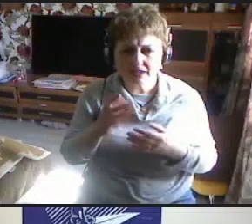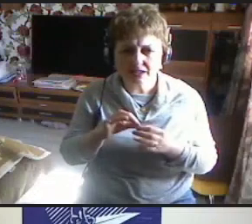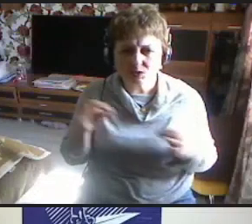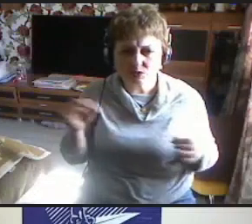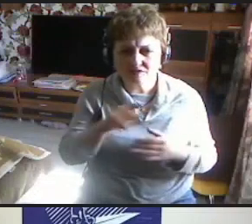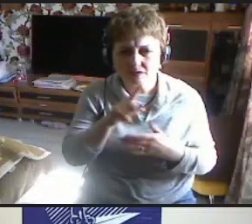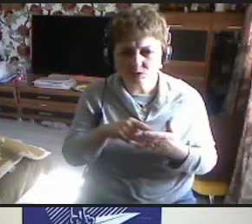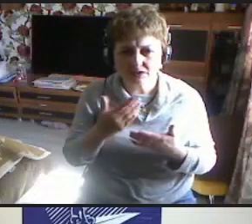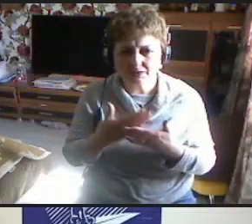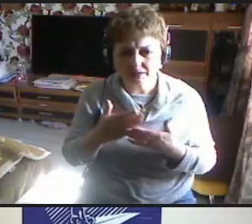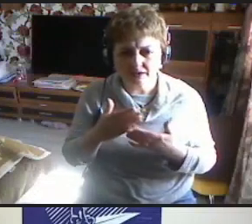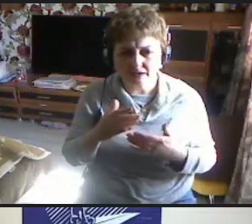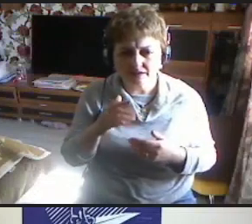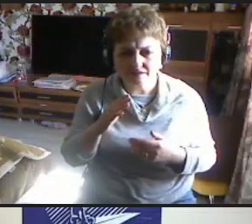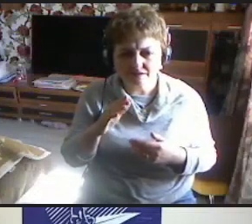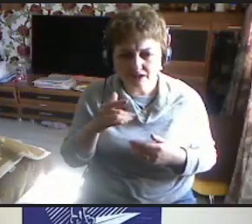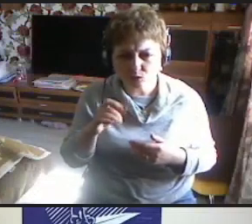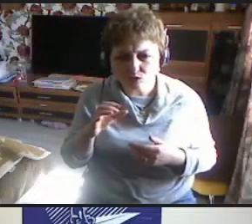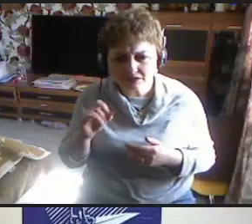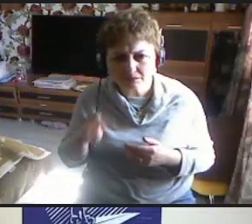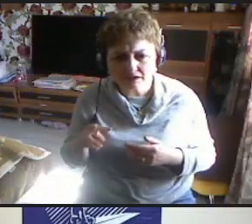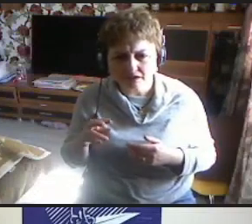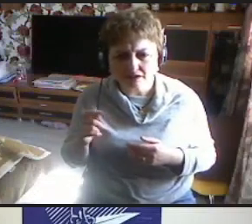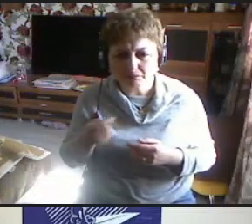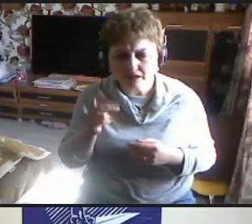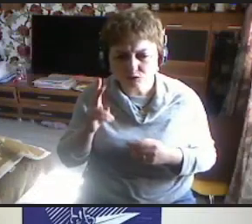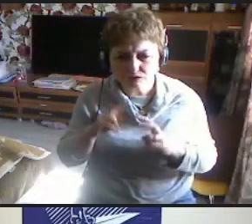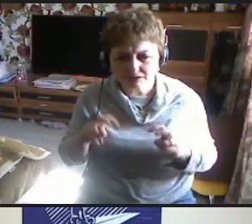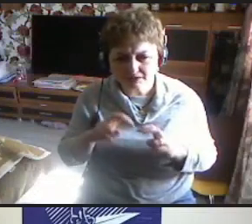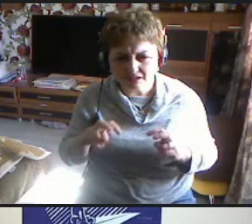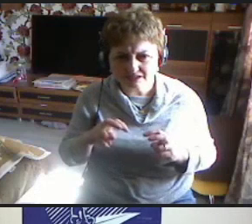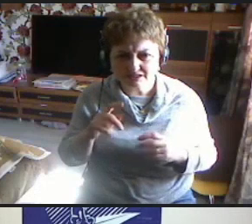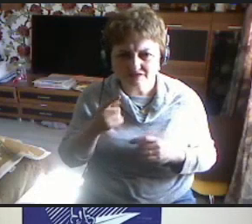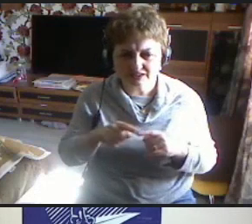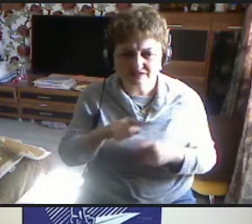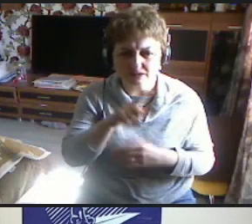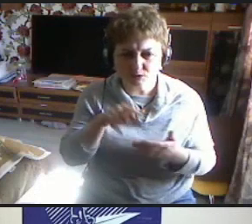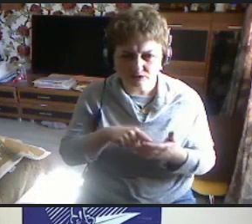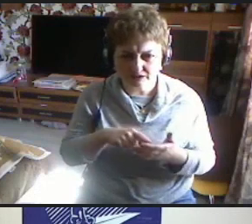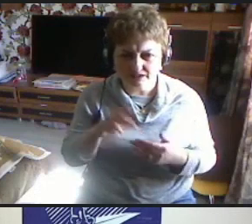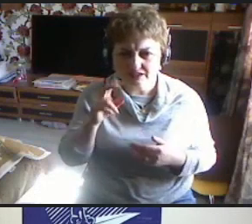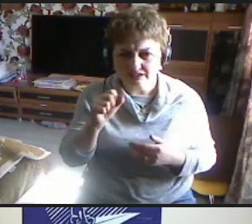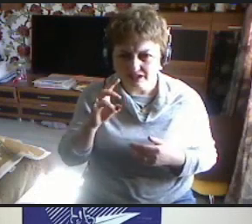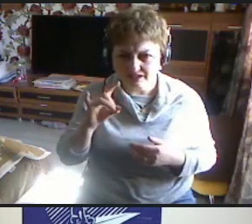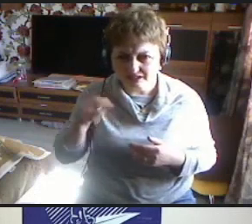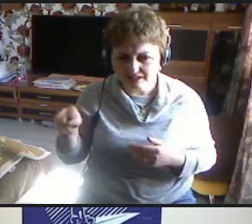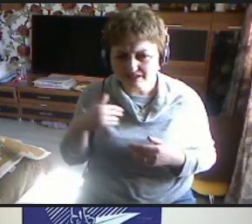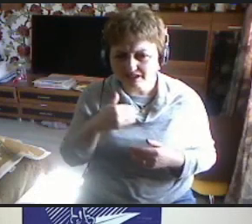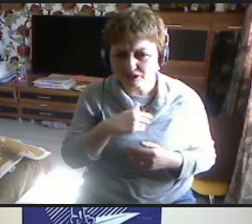ГОСАМ? Мало кто разбирается в таких вопросах. Значит, Данил, я хочу сказать, что